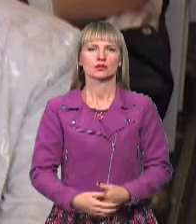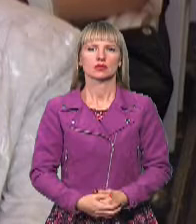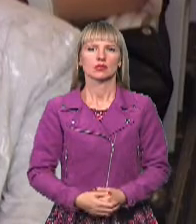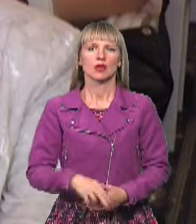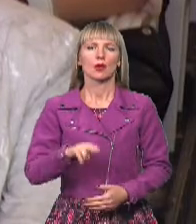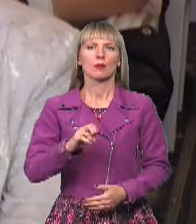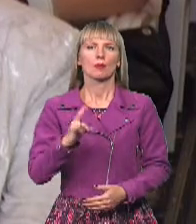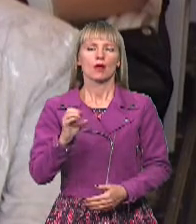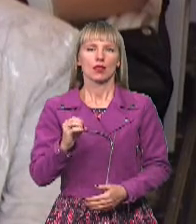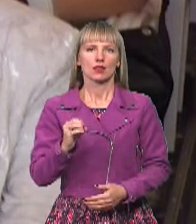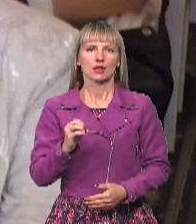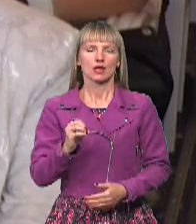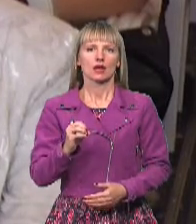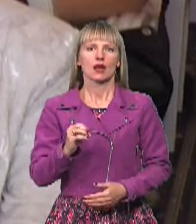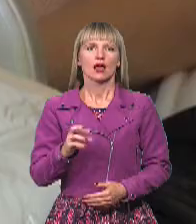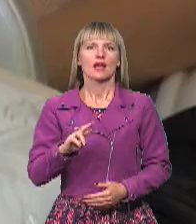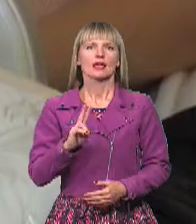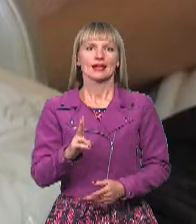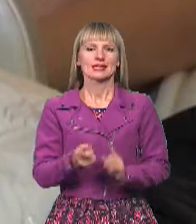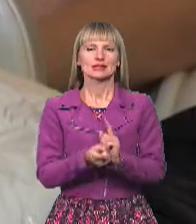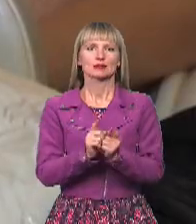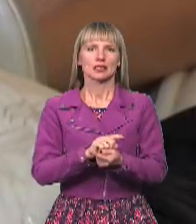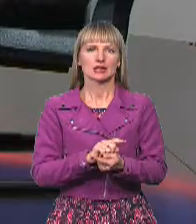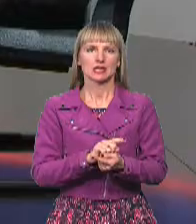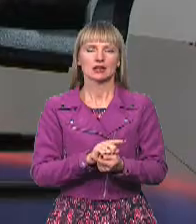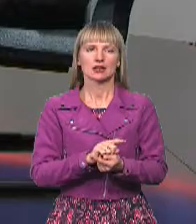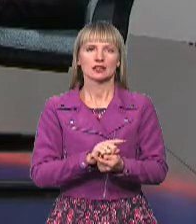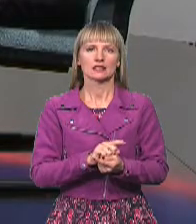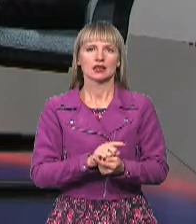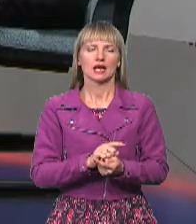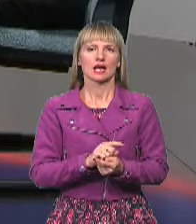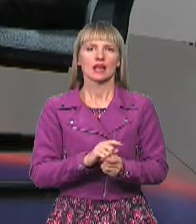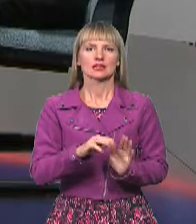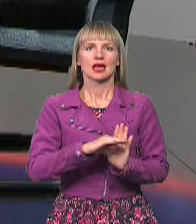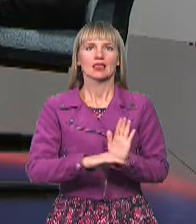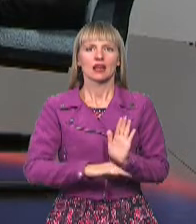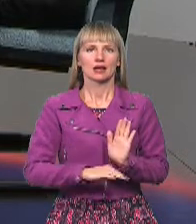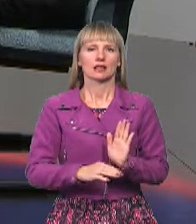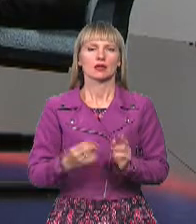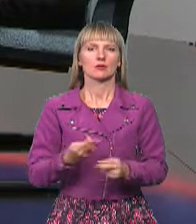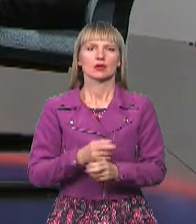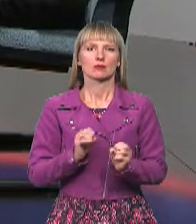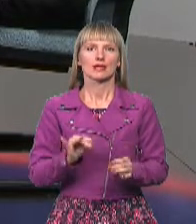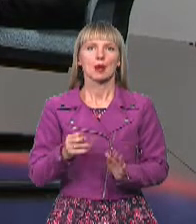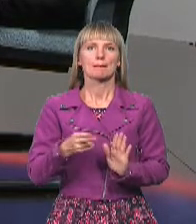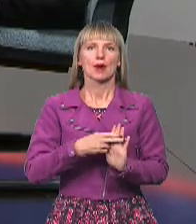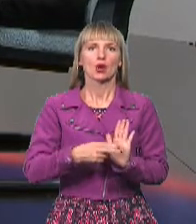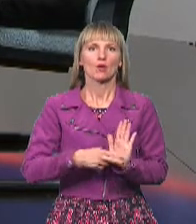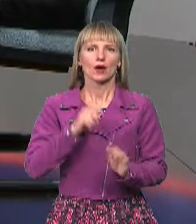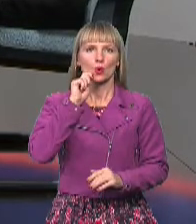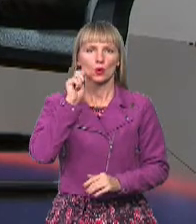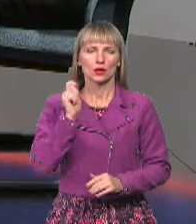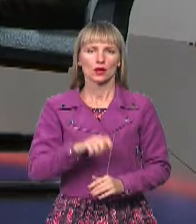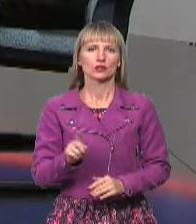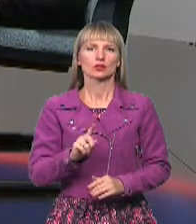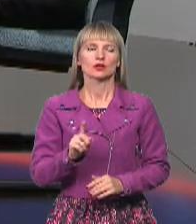Пане Олексій, як змінилися стандарти харчової безпеки та маркування в Україні, враховуючи те, що